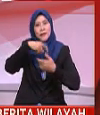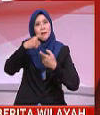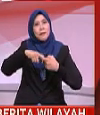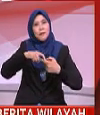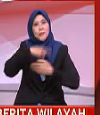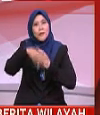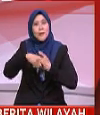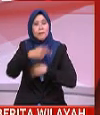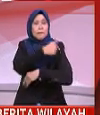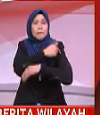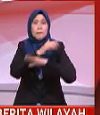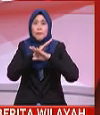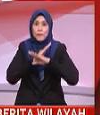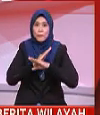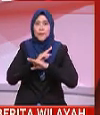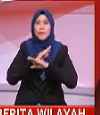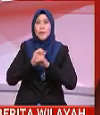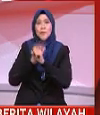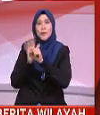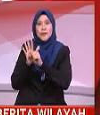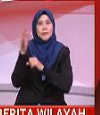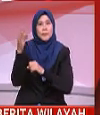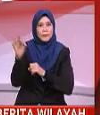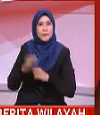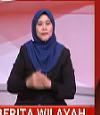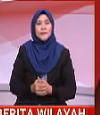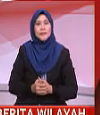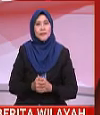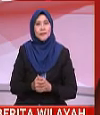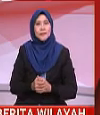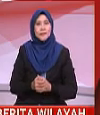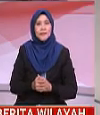program imunisasi kebangsaan COVID-19.